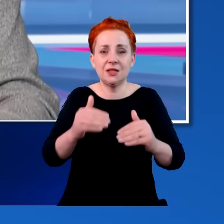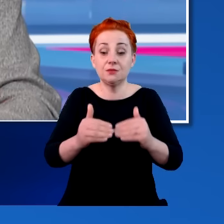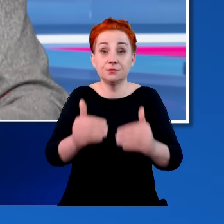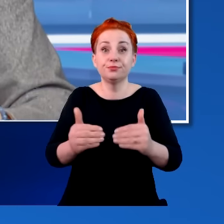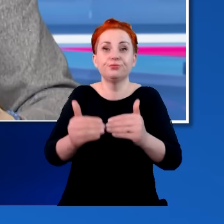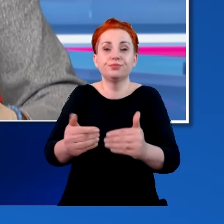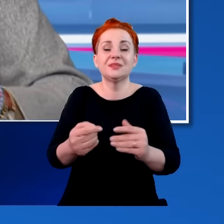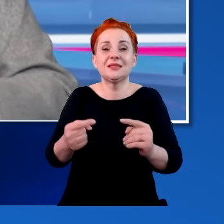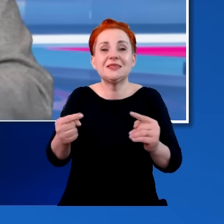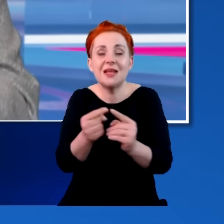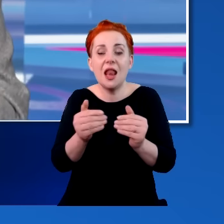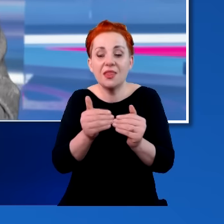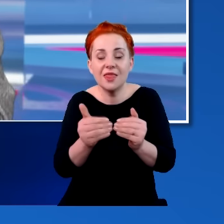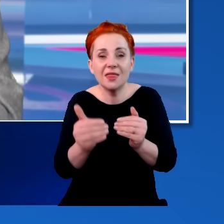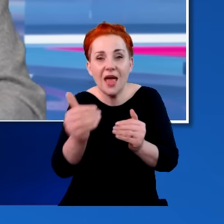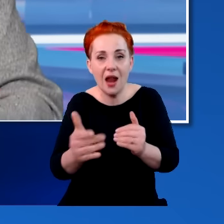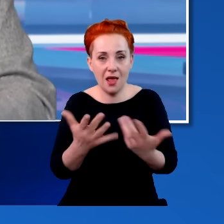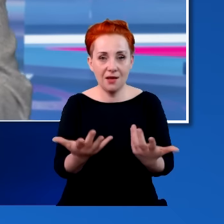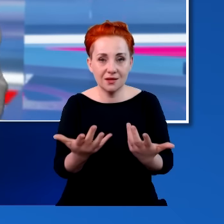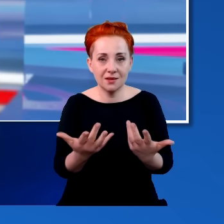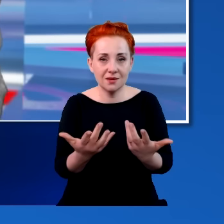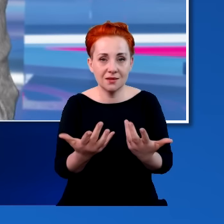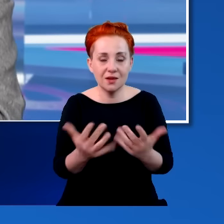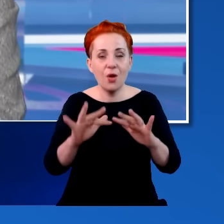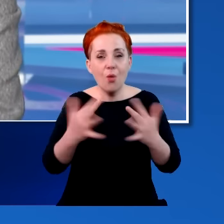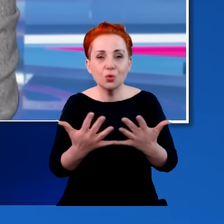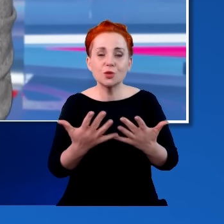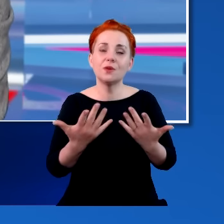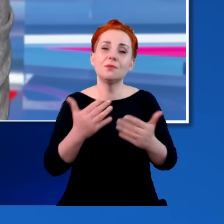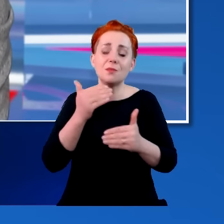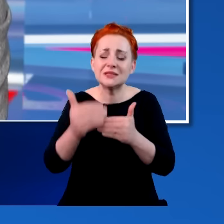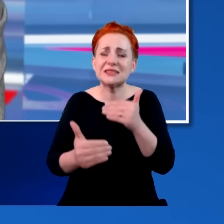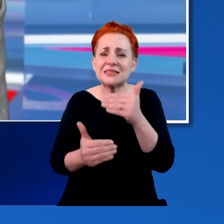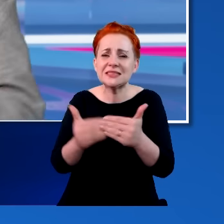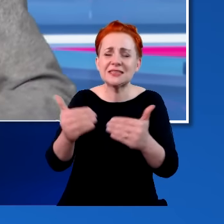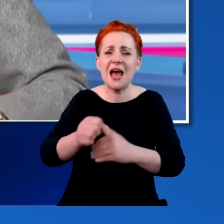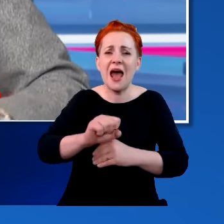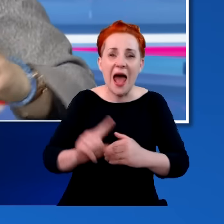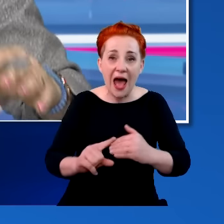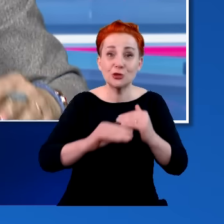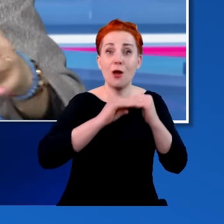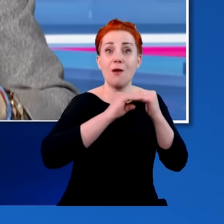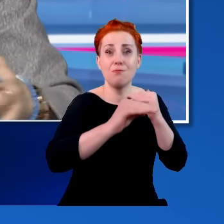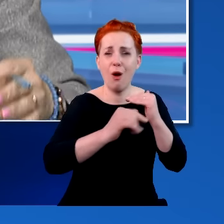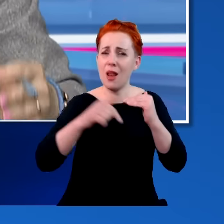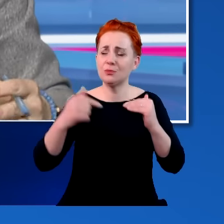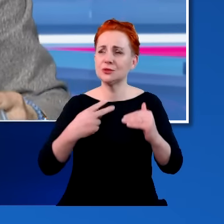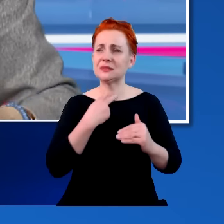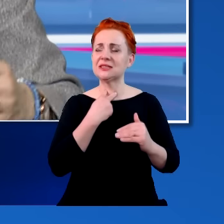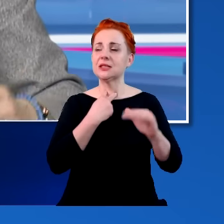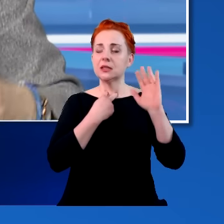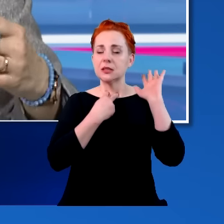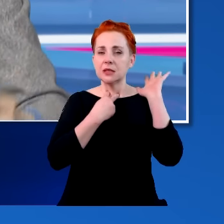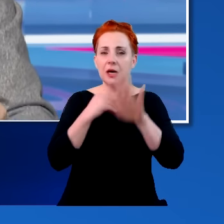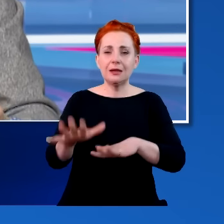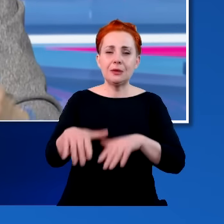właśnie po to, żeby, mówiąc kolokwialnie, dojechać do sezonu prac polowych, bo wtedy rolnicy nie będą mogli być